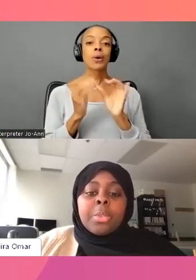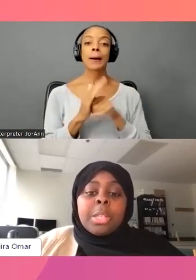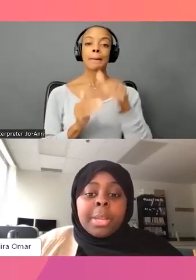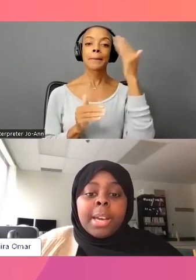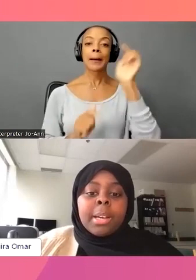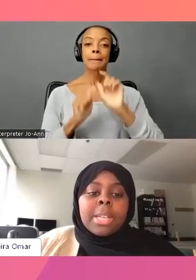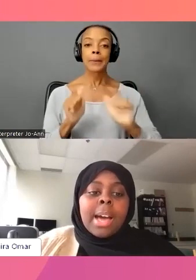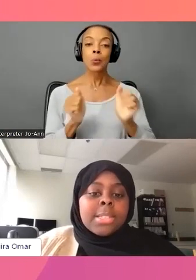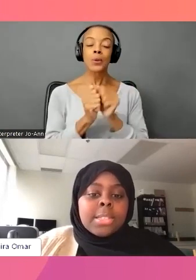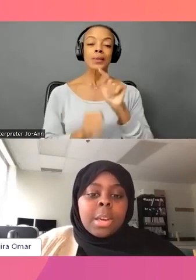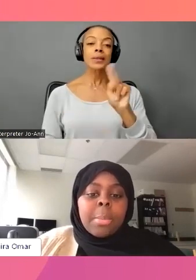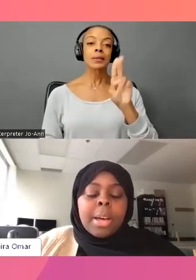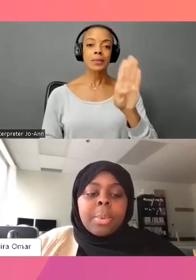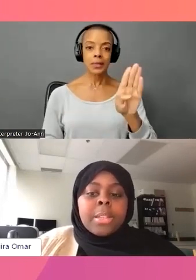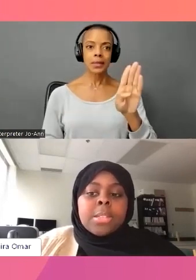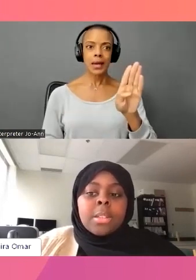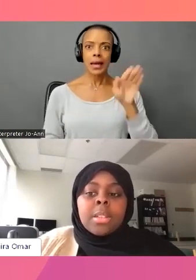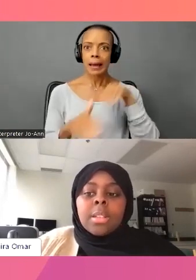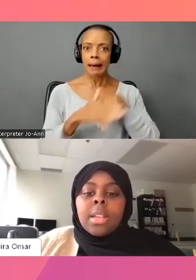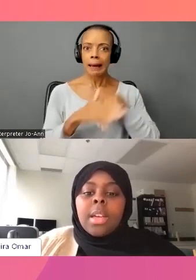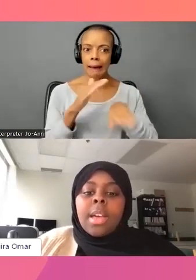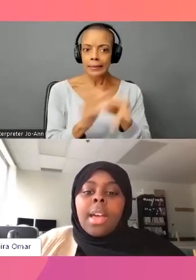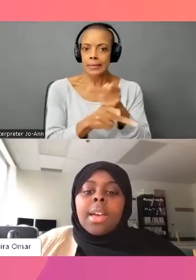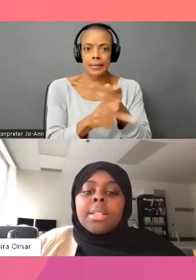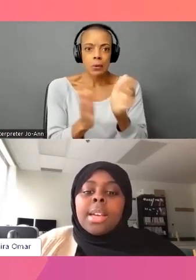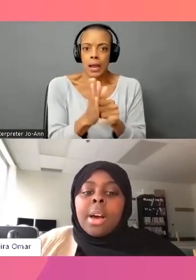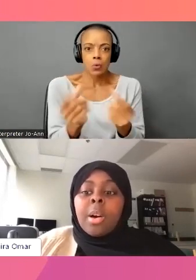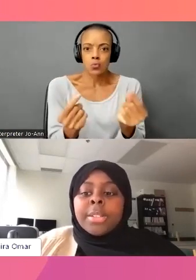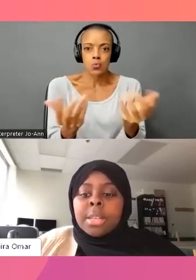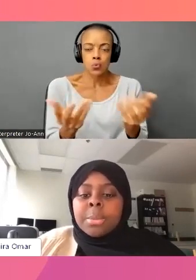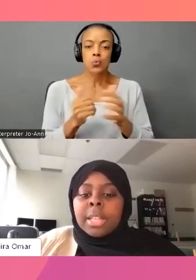crânien. Deuxième objectif, nous déterminerons comment les personnes